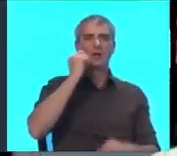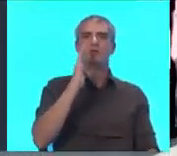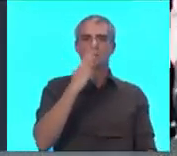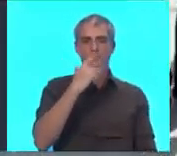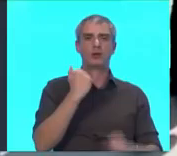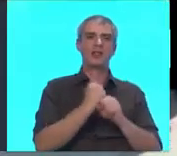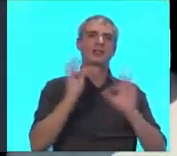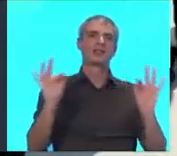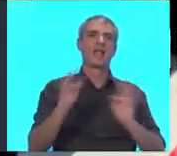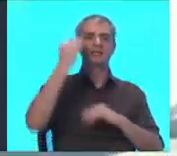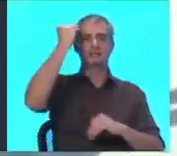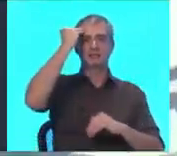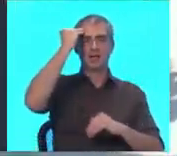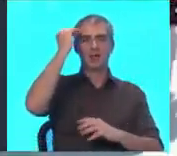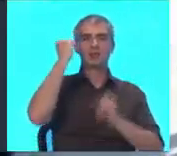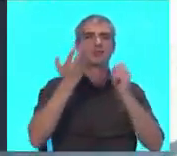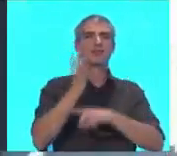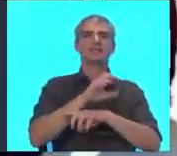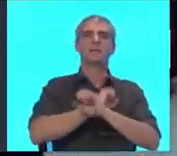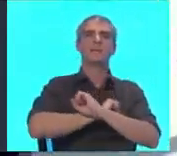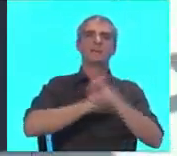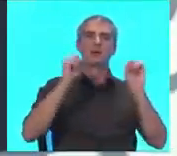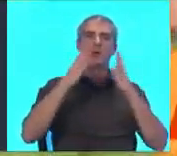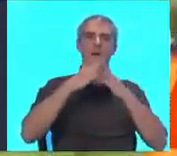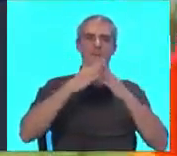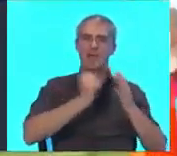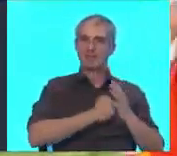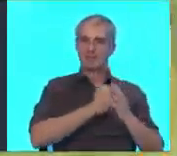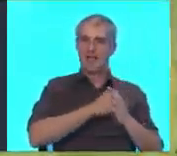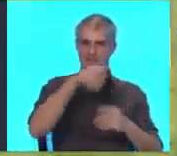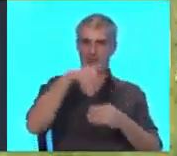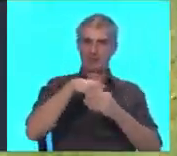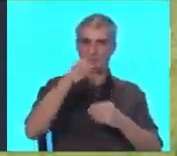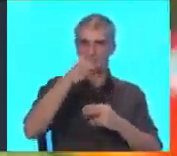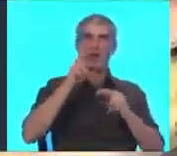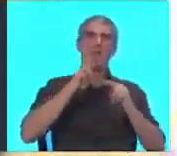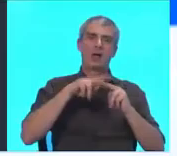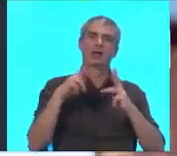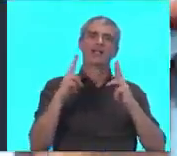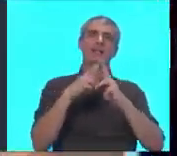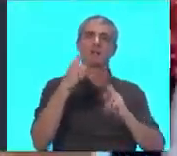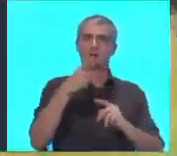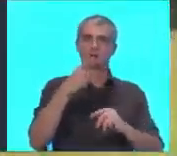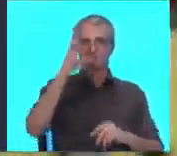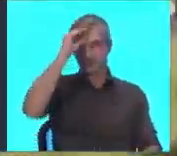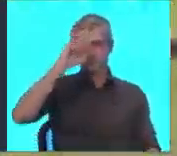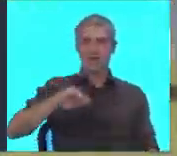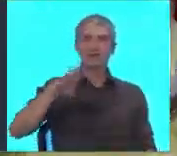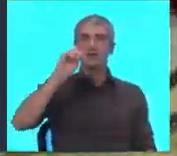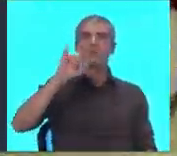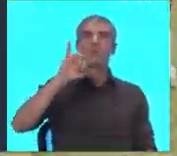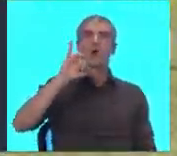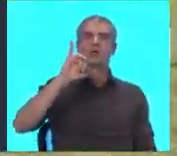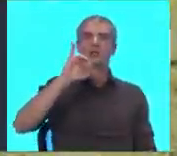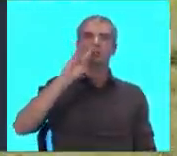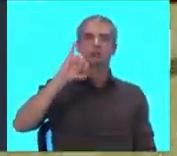טקס הזיכרון לנרצחי הפיגוע בבית חבד כאן בעיר. משם גם יפגוש נתניהו את הילד מוישי שהוריו נרצחו